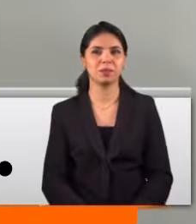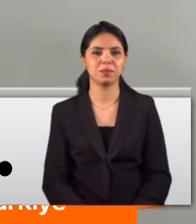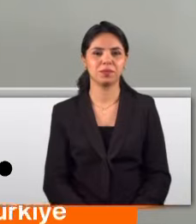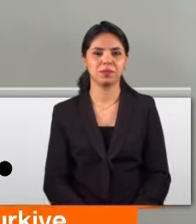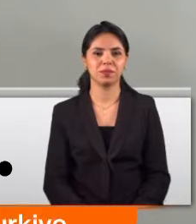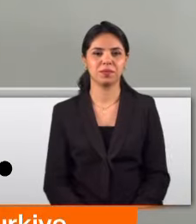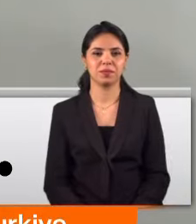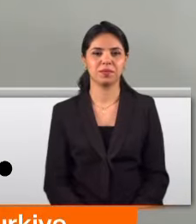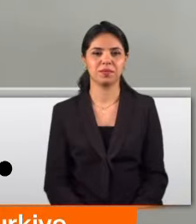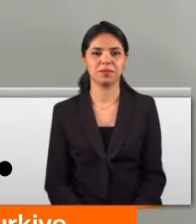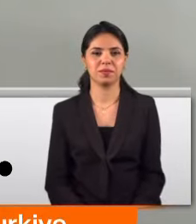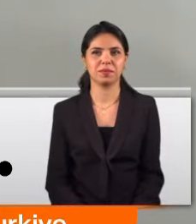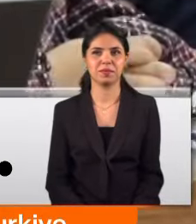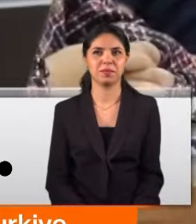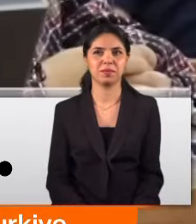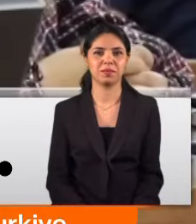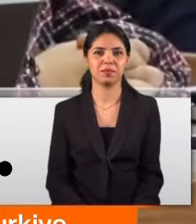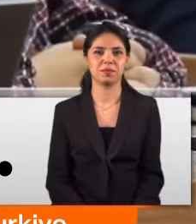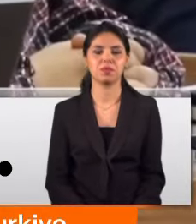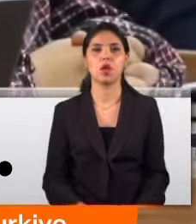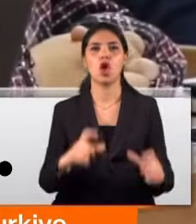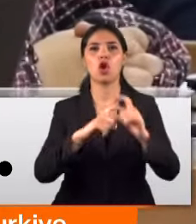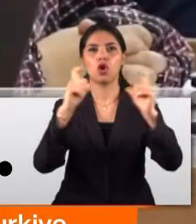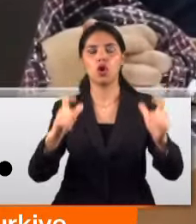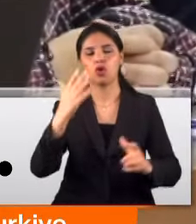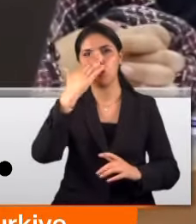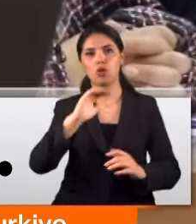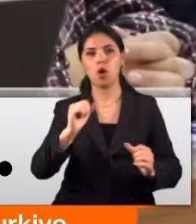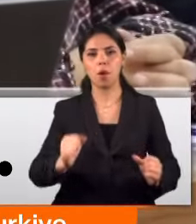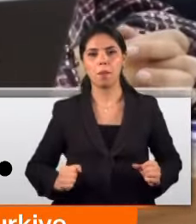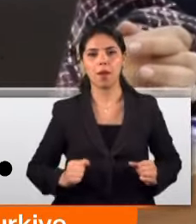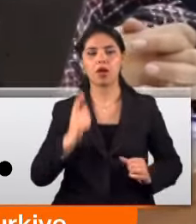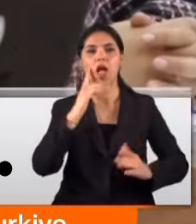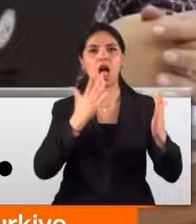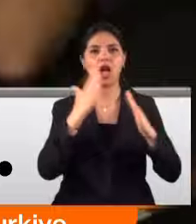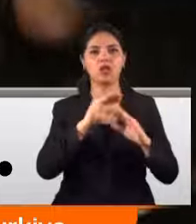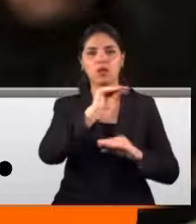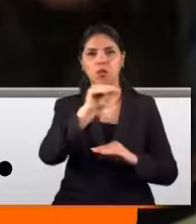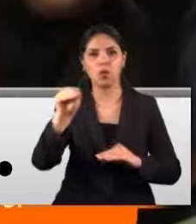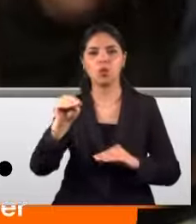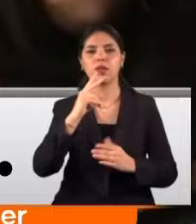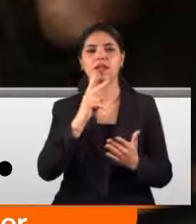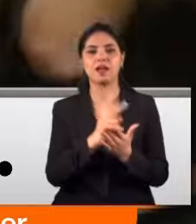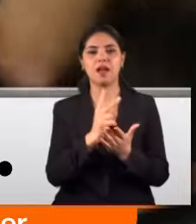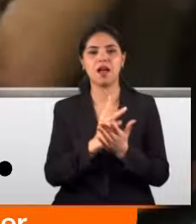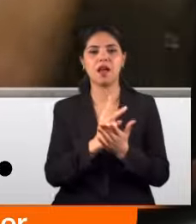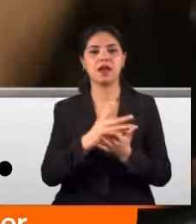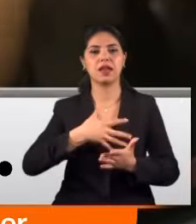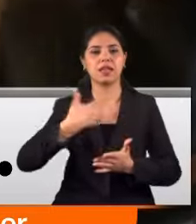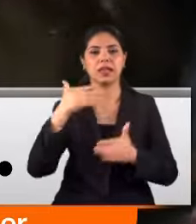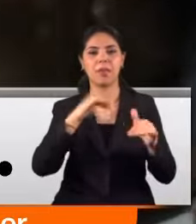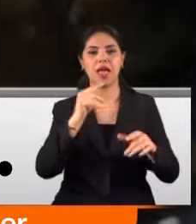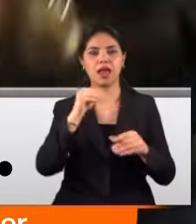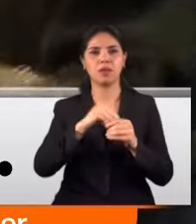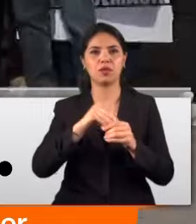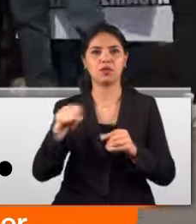iyi de ben hanımın protesto ederken mi kötü? Gölcük Tabiat Parkı'na bungalov ev yapılması kararını protesto için toplandı eylemciler.